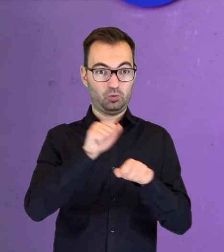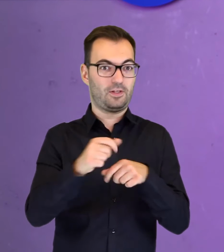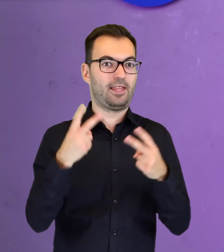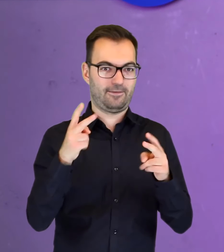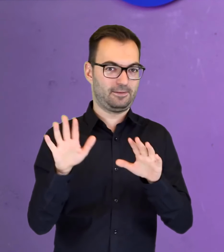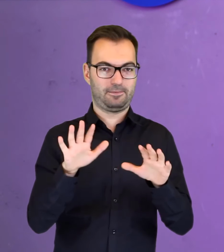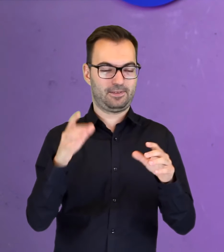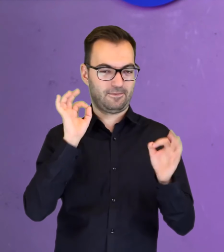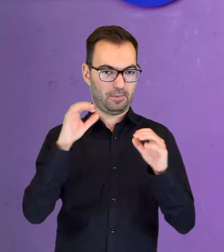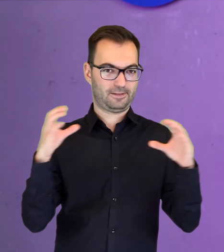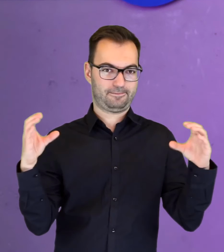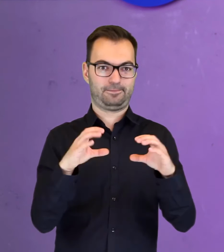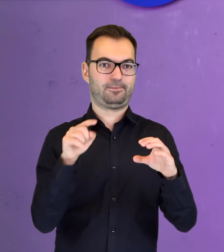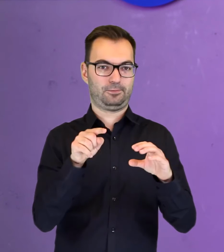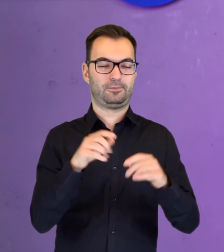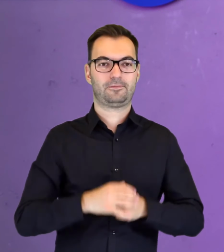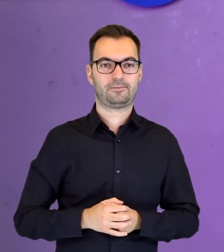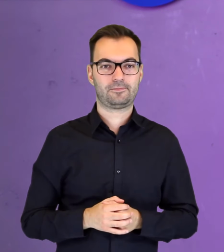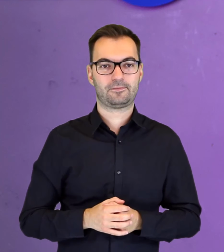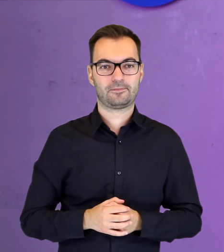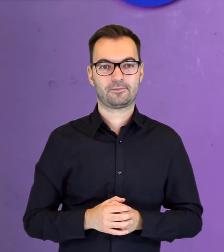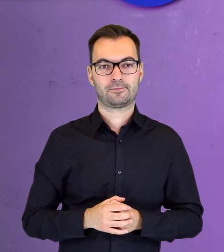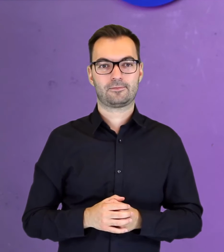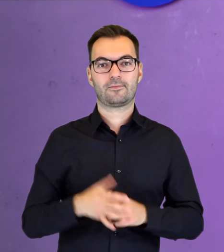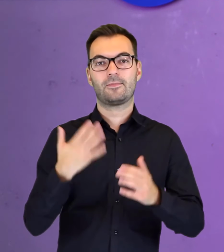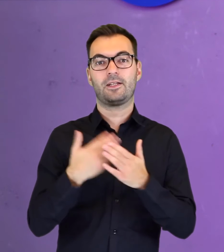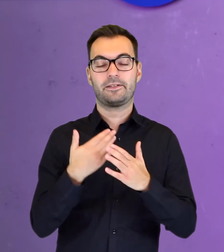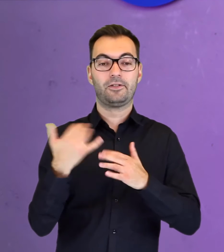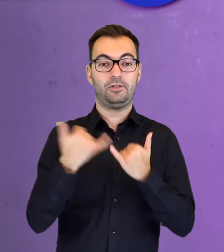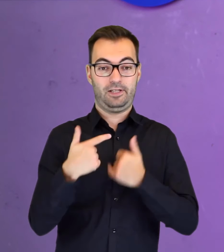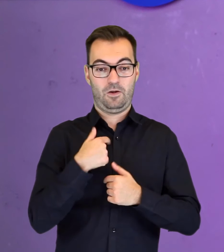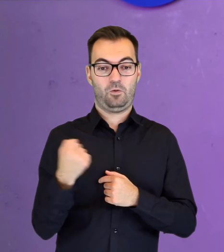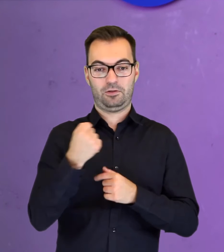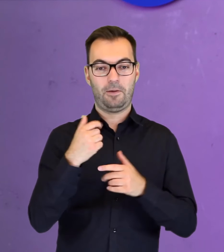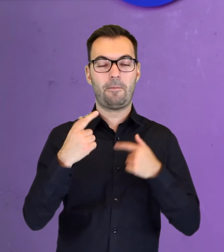informacje które są najważniejsze z punktu widzenia odbiorcy